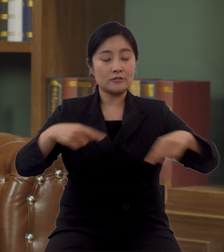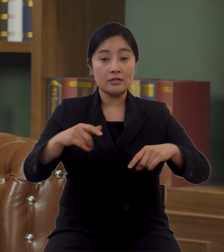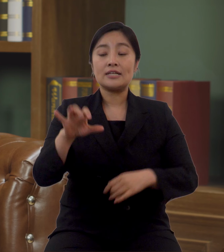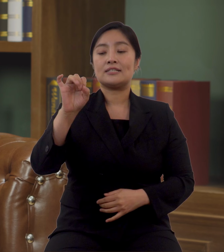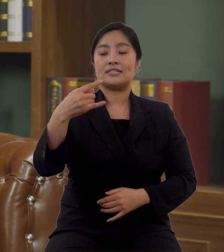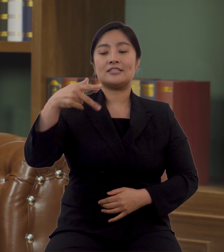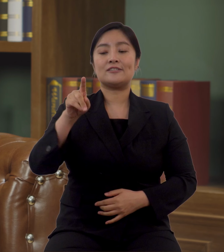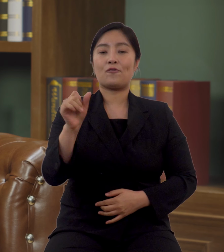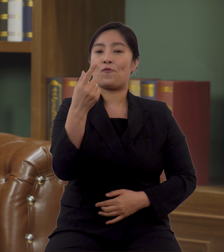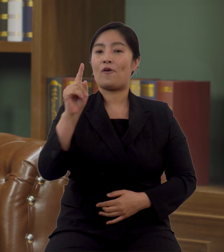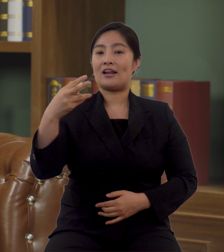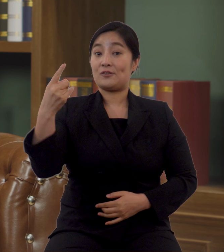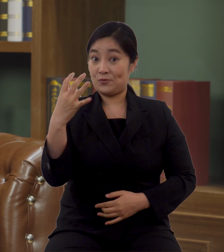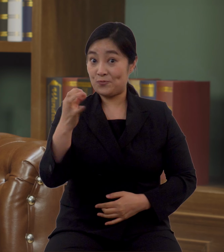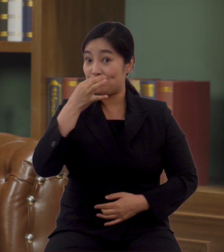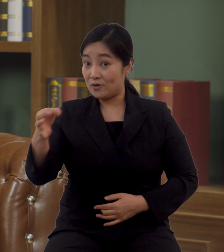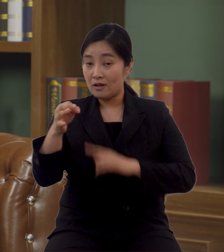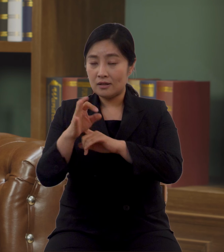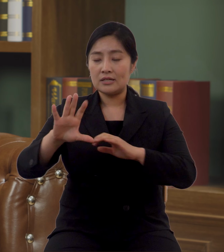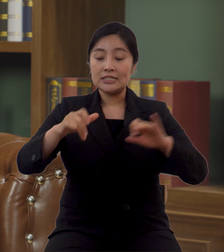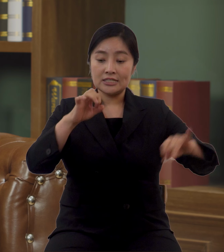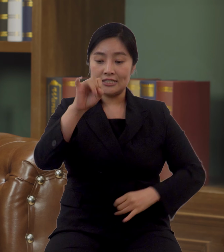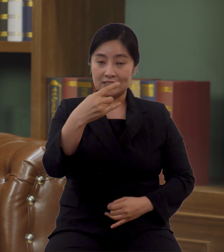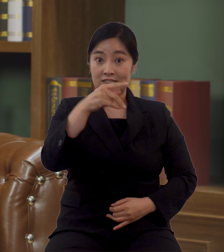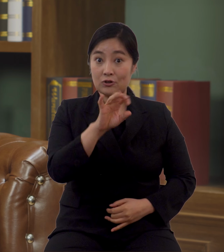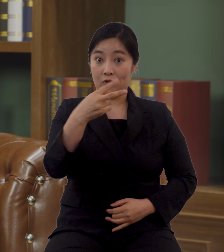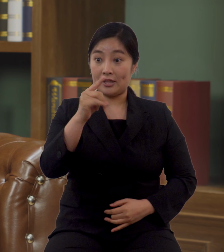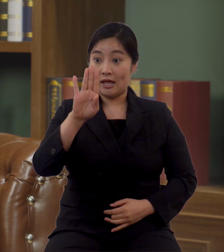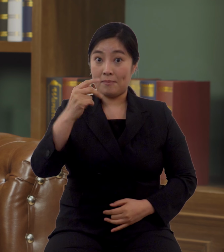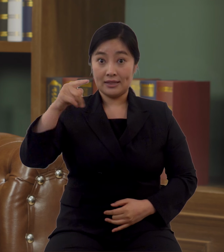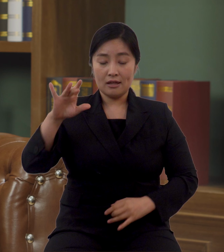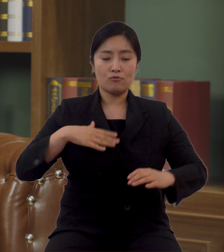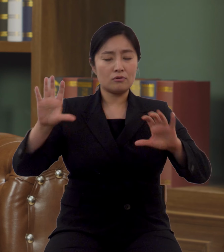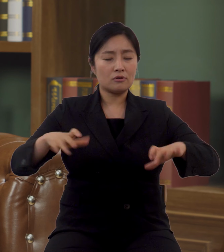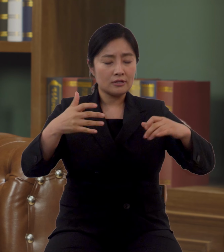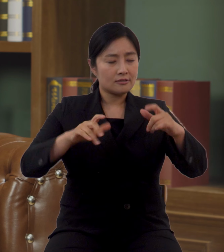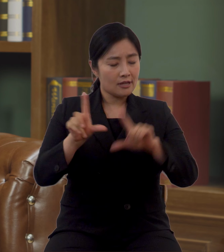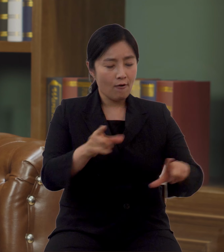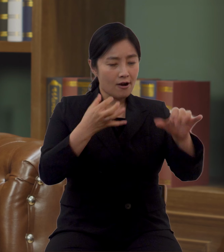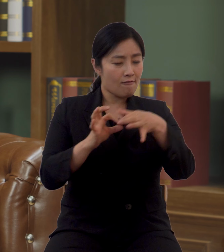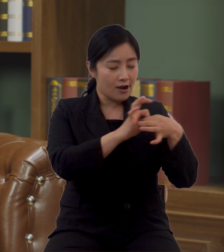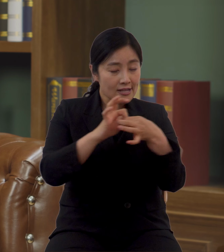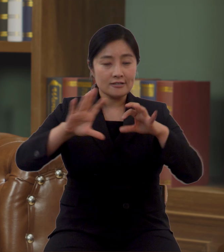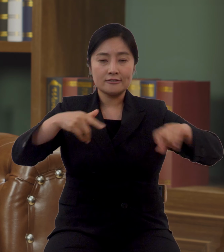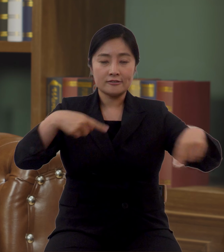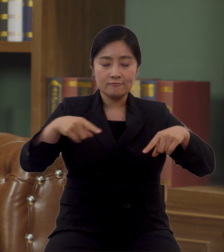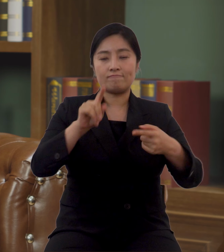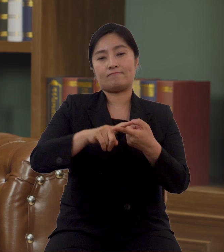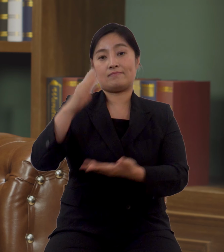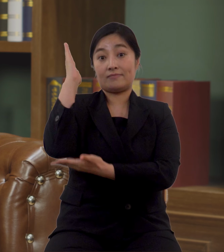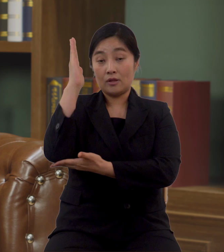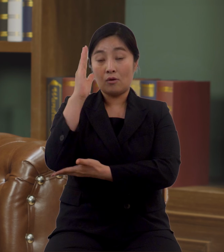활동을 의정활동이라고 하죠. 의정다반사는 우리 일상에 영향을 주는 의정활동에 대한 이야기를 하는